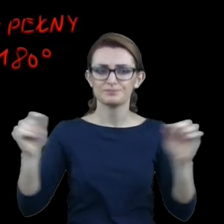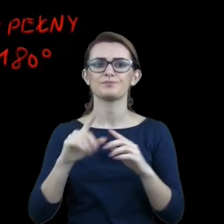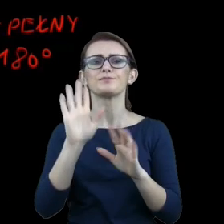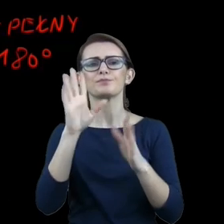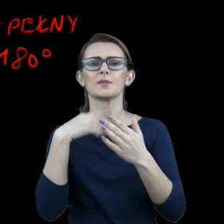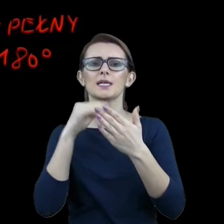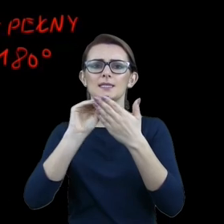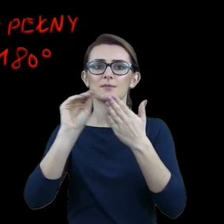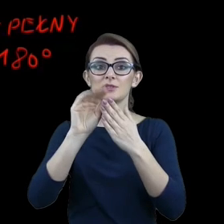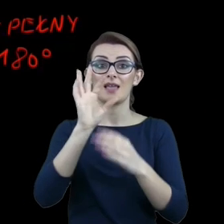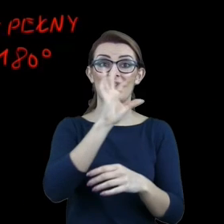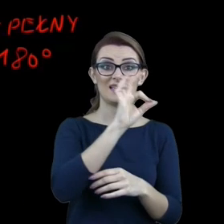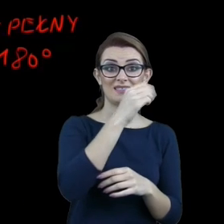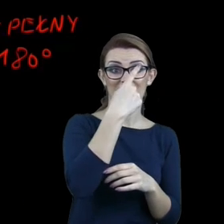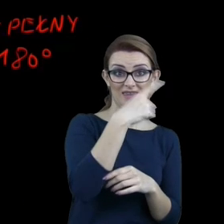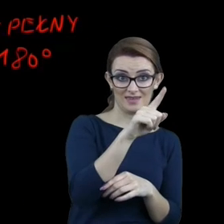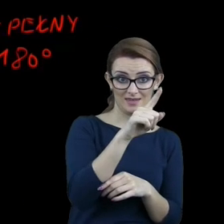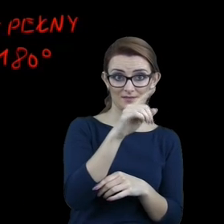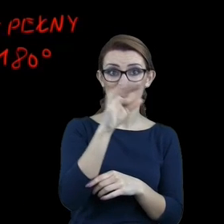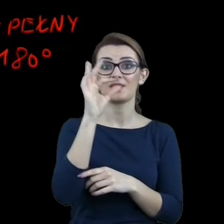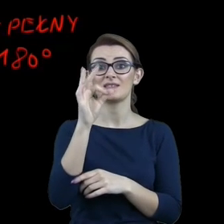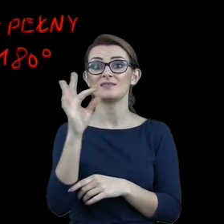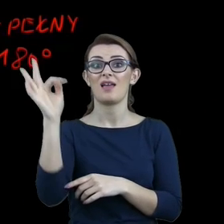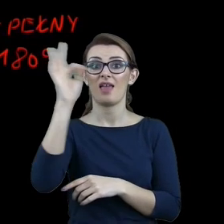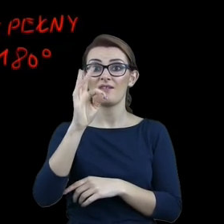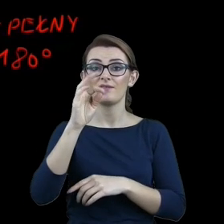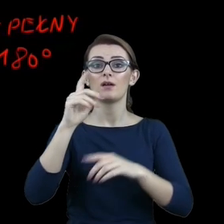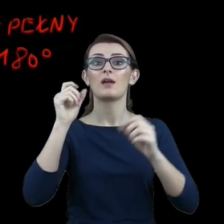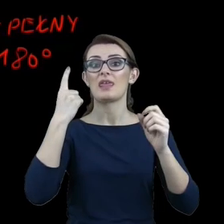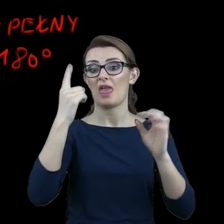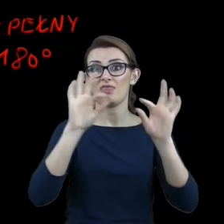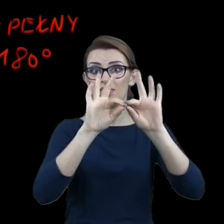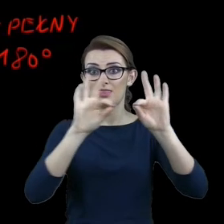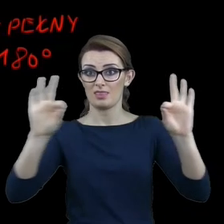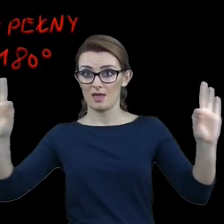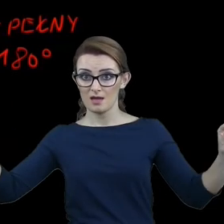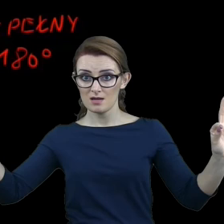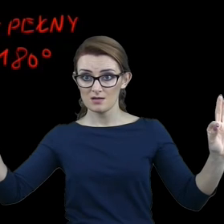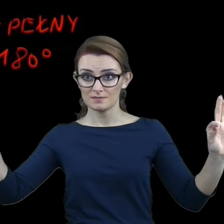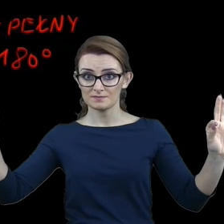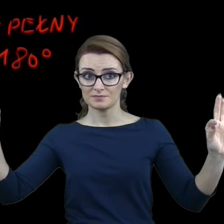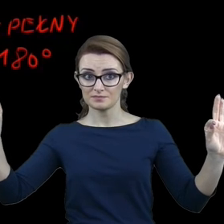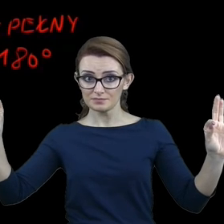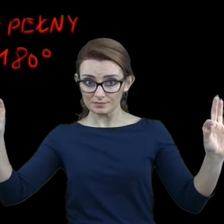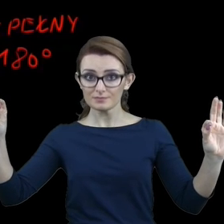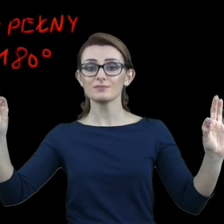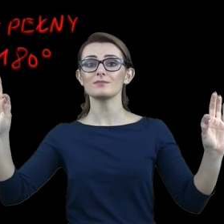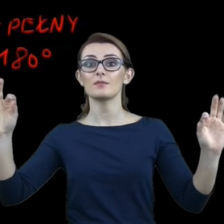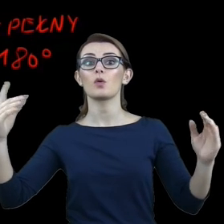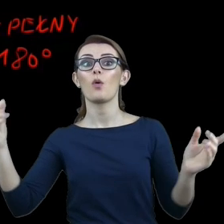i SF leżą